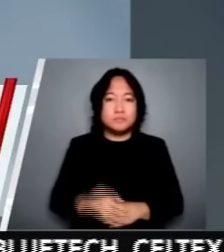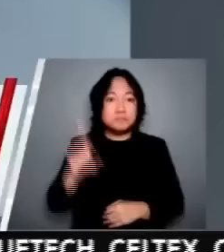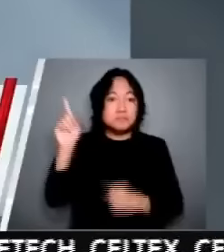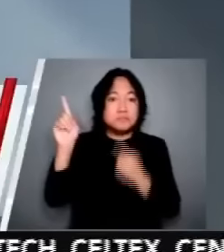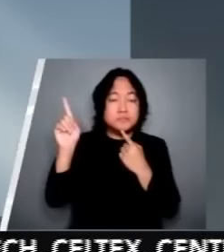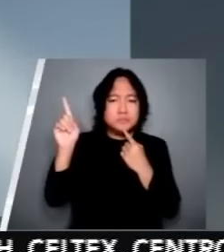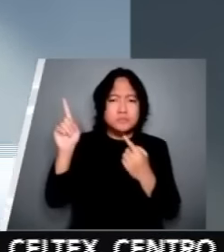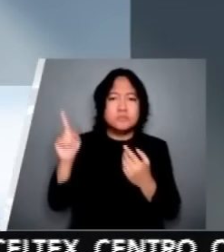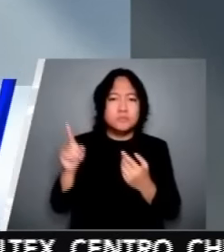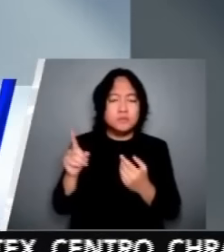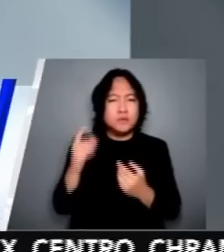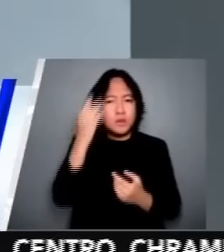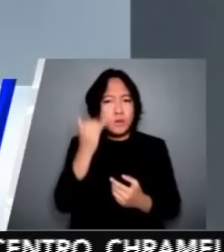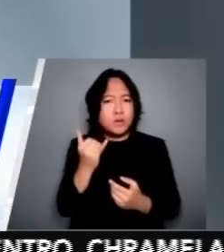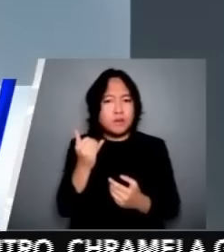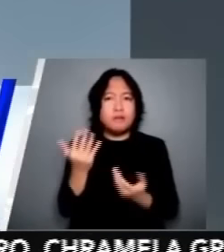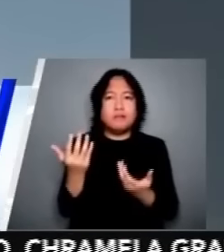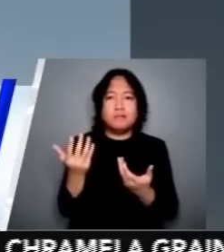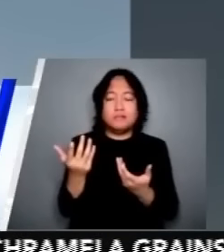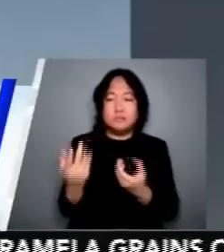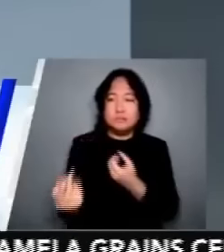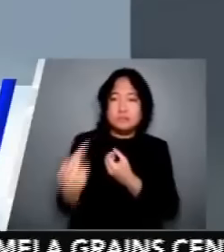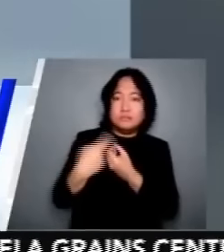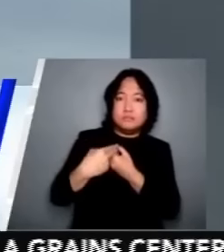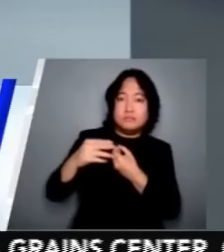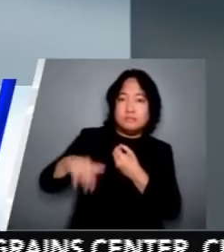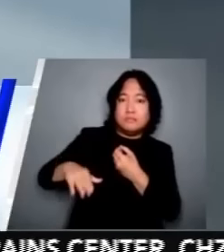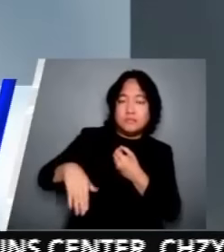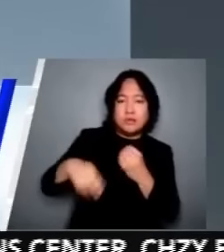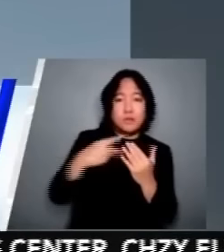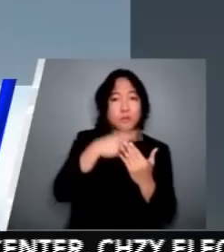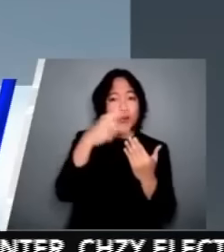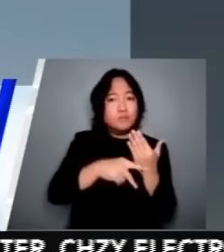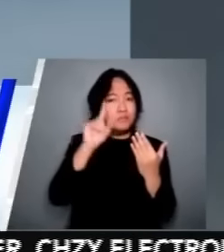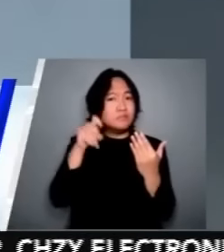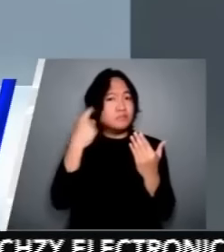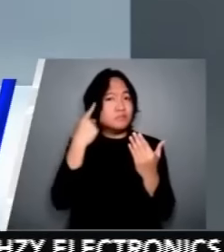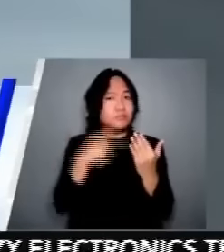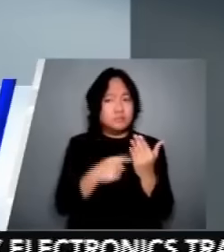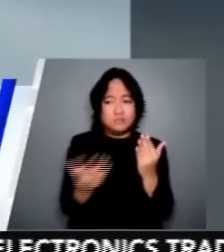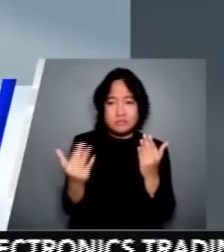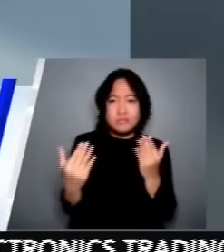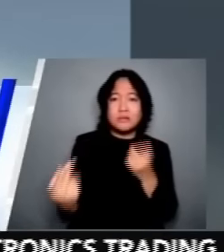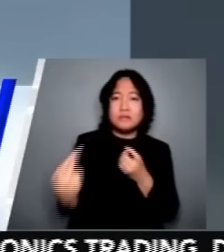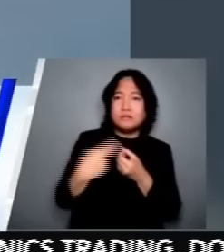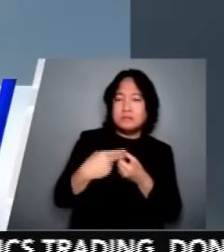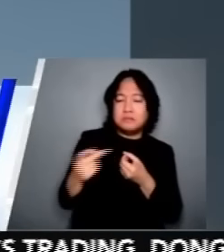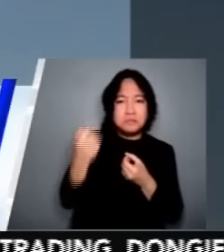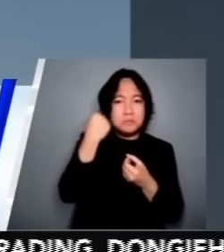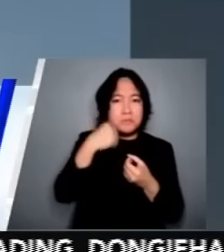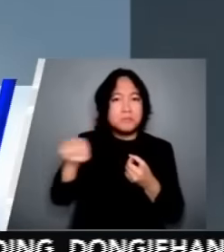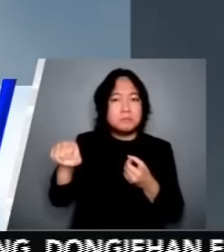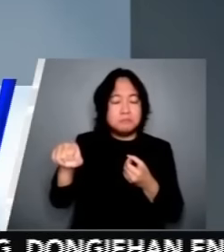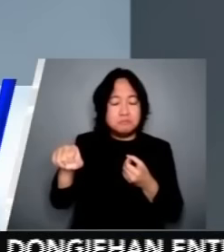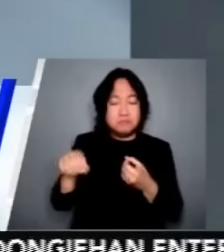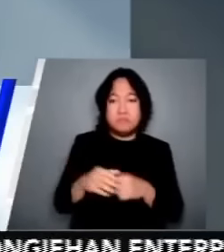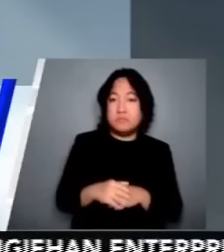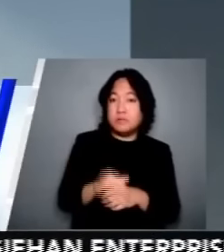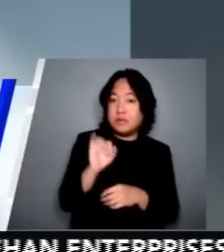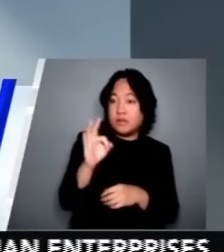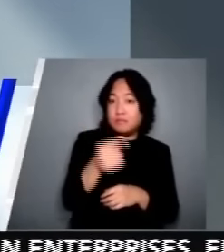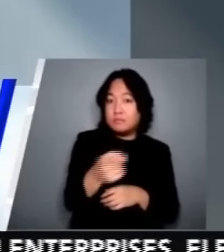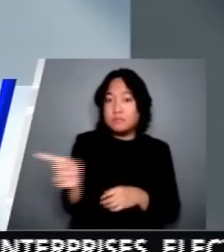bakit po sila hindi sumama sa programa ng gobyerno. But on the first day po, pag wala po silang mga may